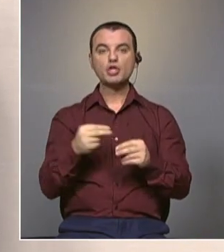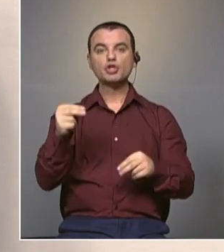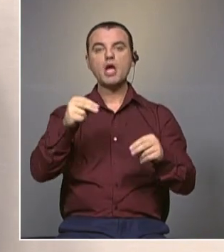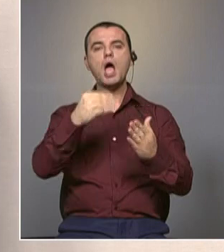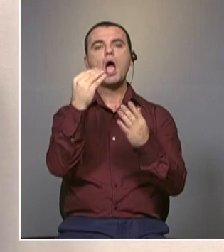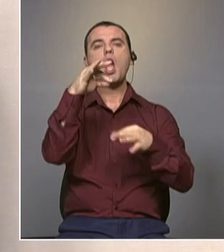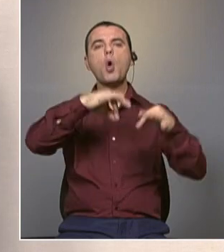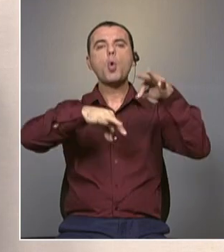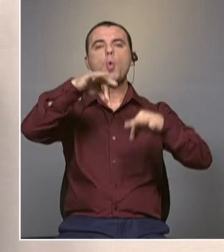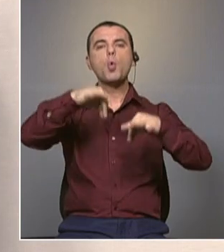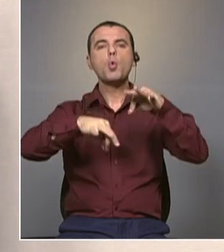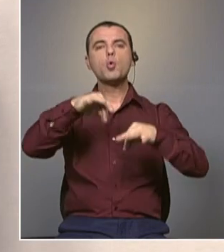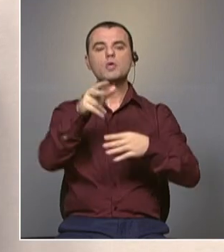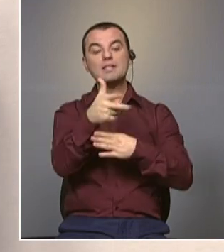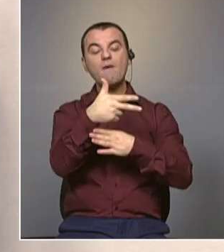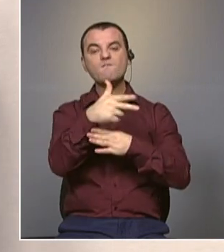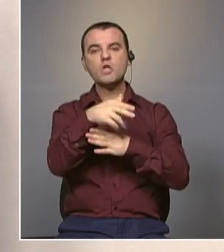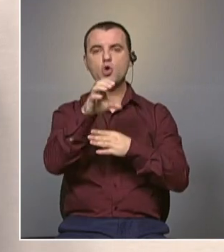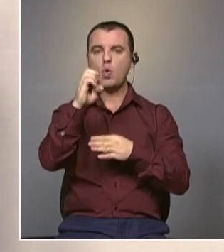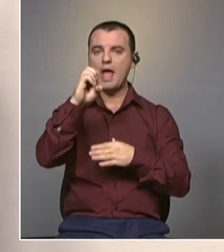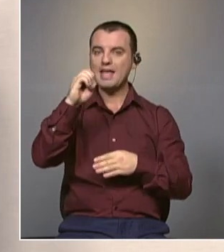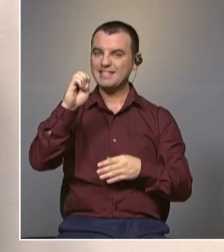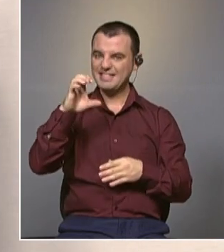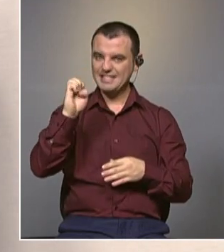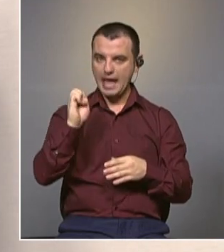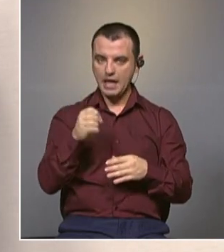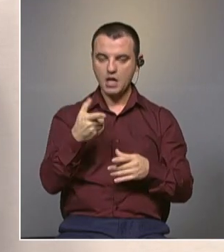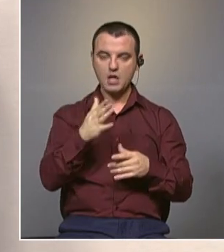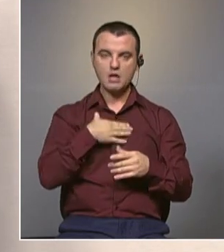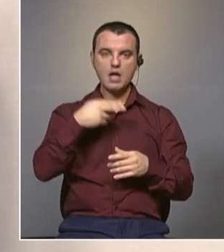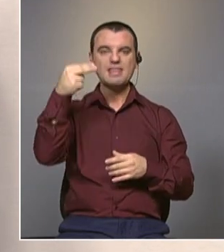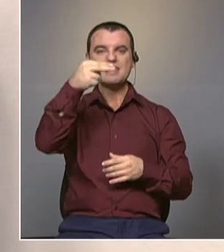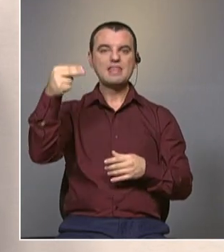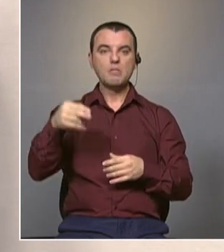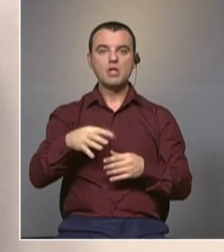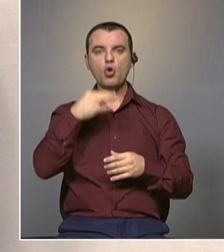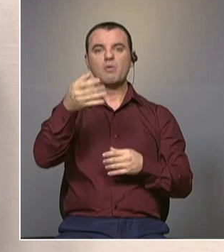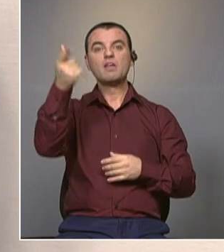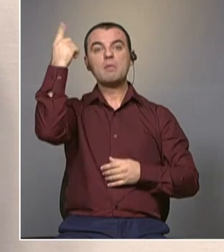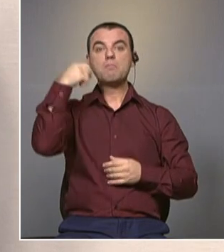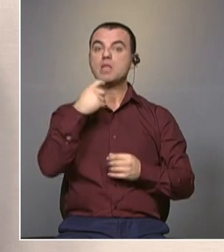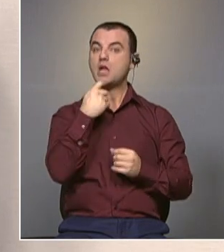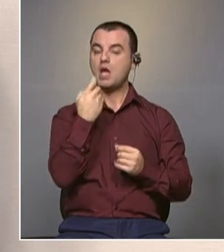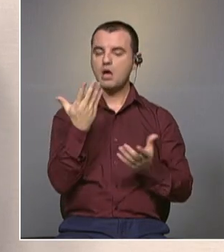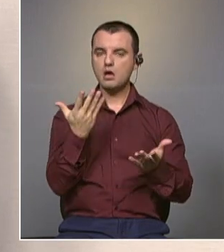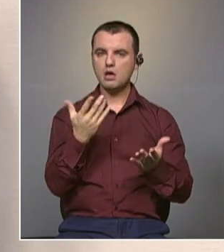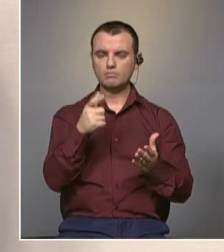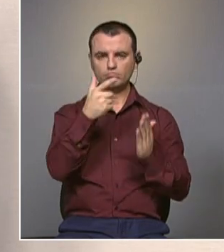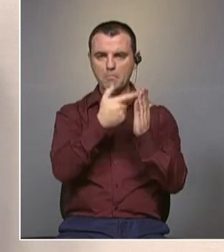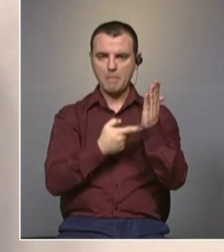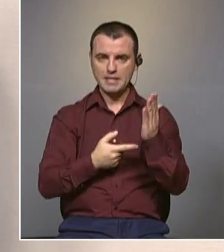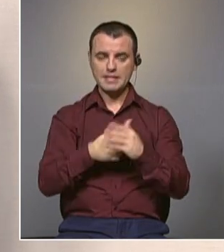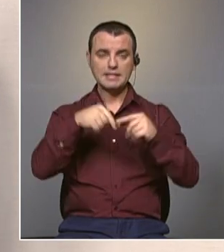видеоесе. Темите ги обявихме още ноември месец. Са много интересни и актуални. Тази година са специфично космически и идват